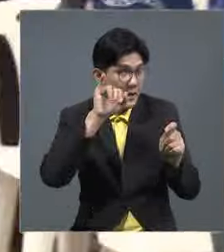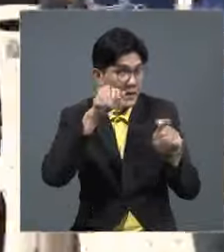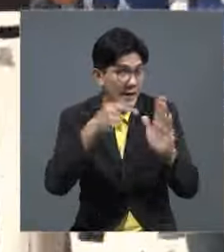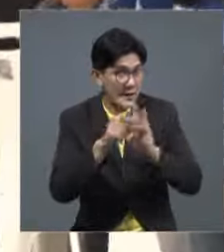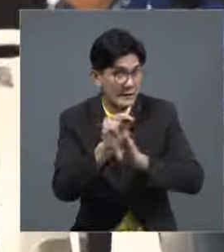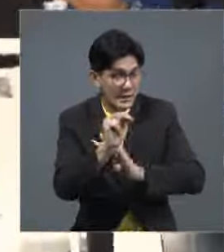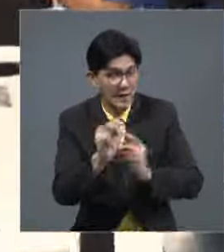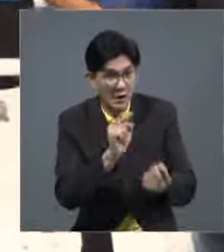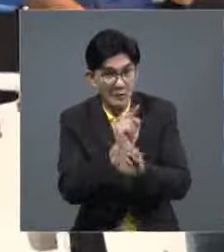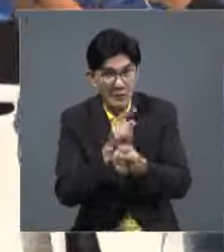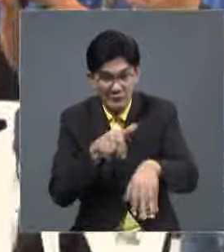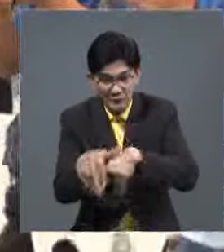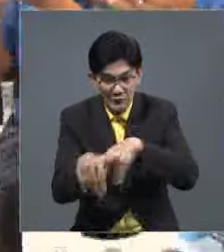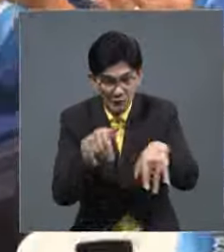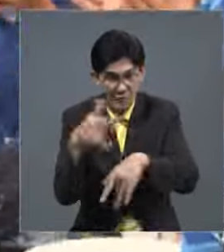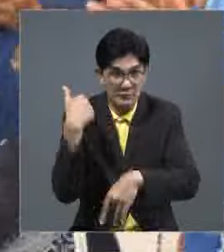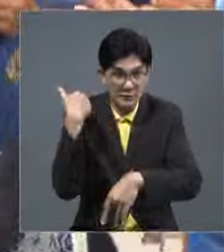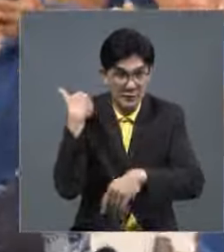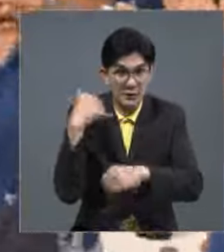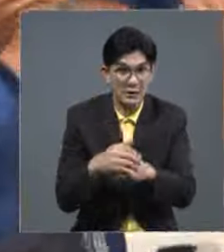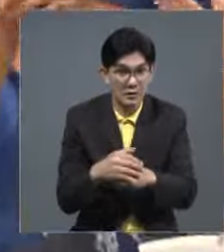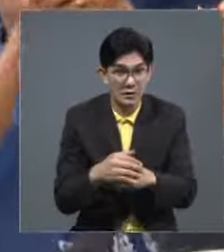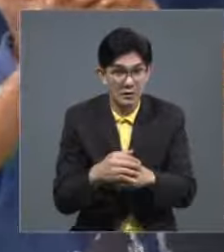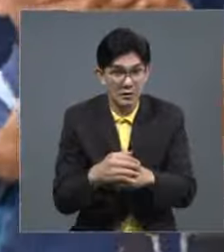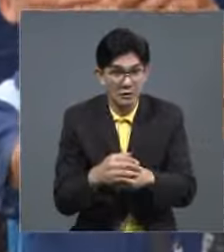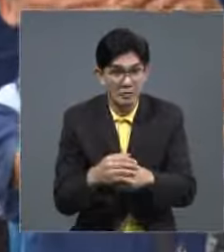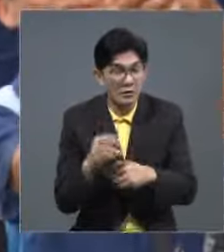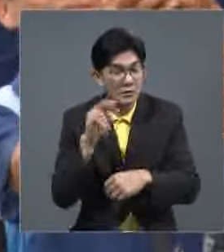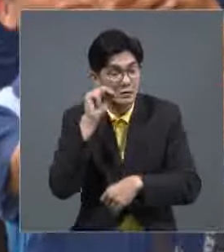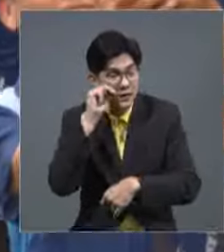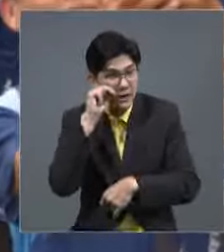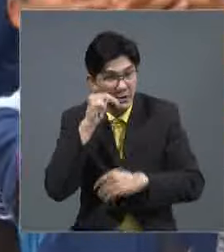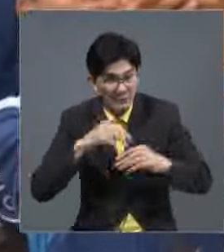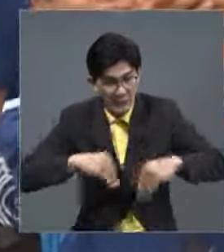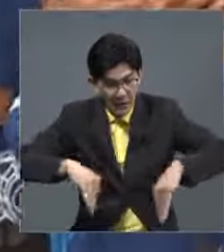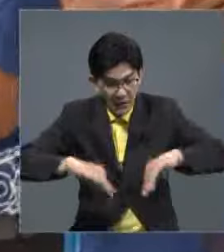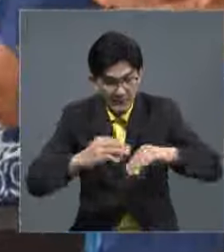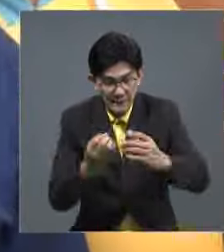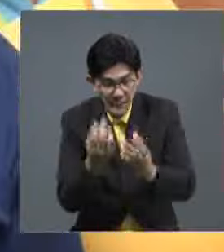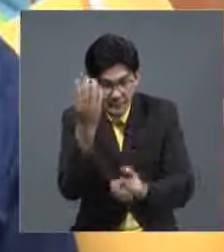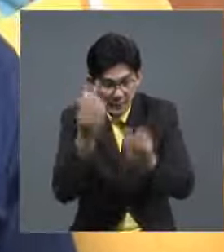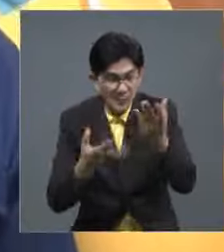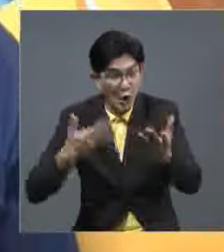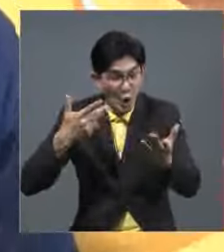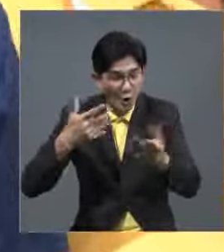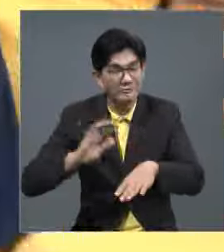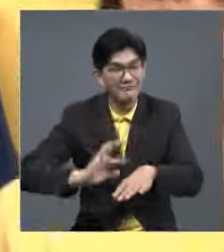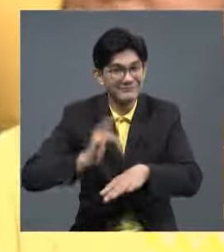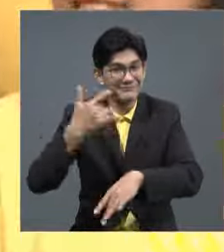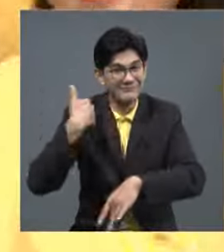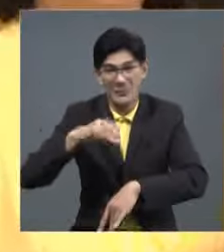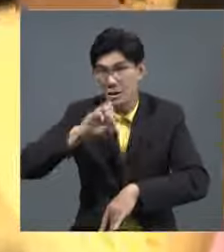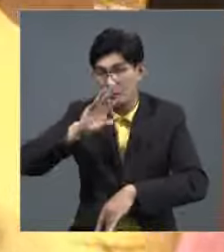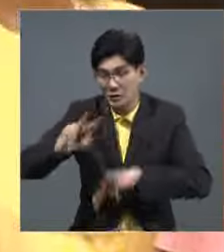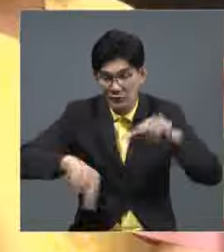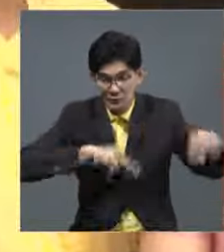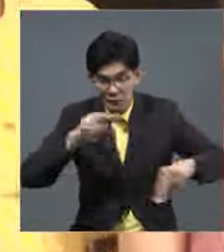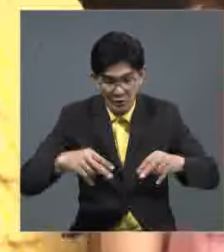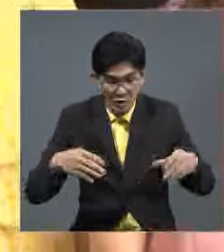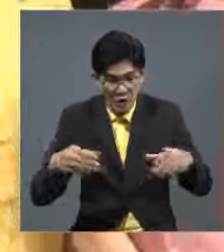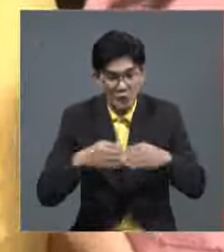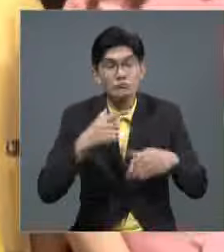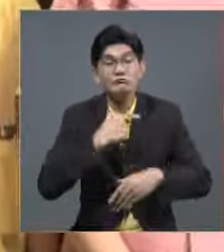บปะกับประชาชนค่ะที่บริเวณบ่อน้ำพุร้อนธรรมชาติป่าตึงอำเภอแม่จันนะคะท่านก็เน้นย้ำดูแลกลุ่มชาติพัน